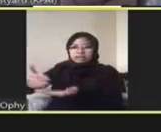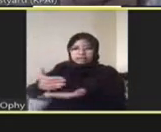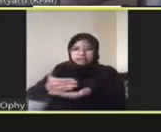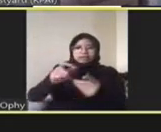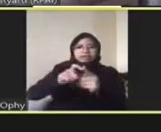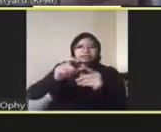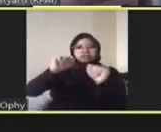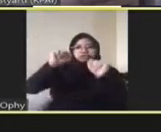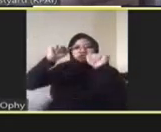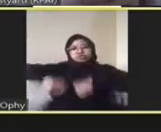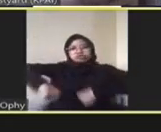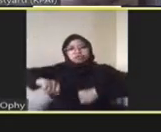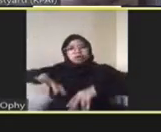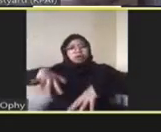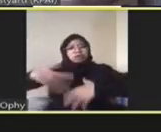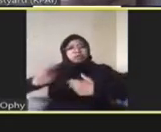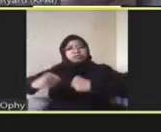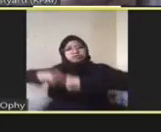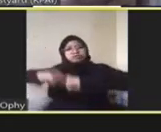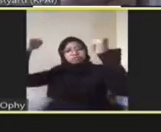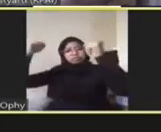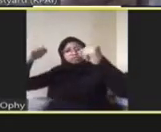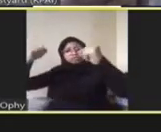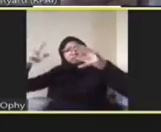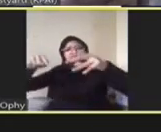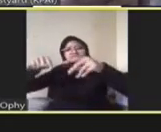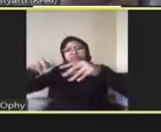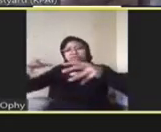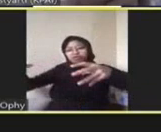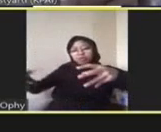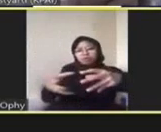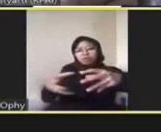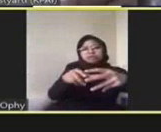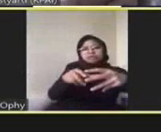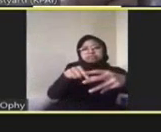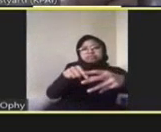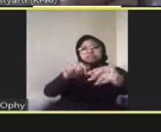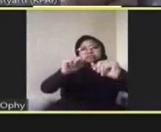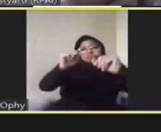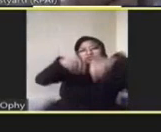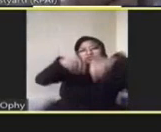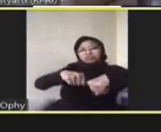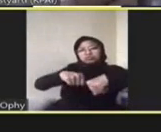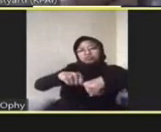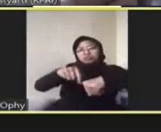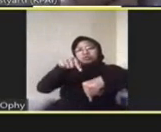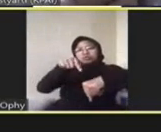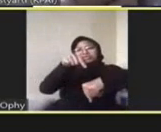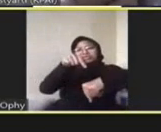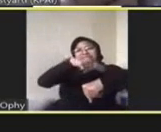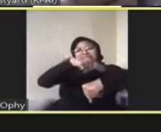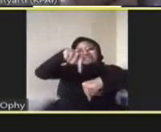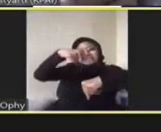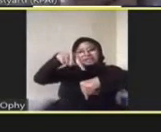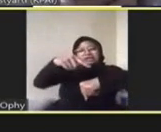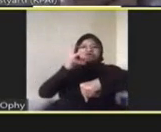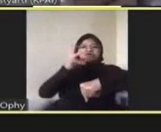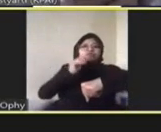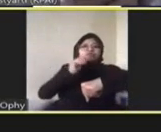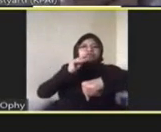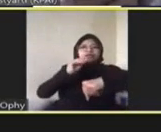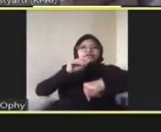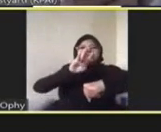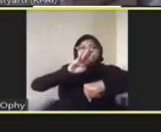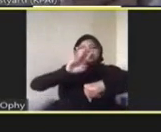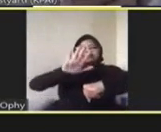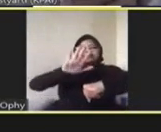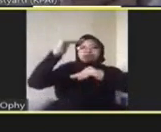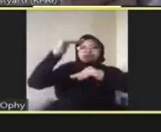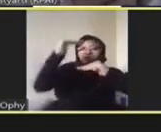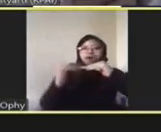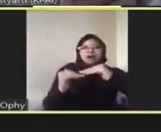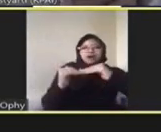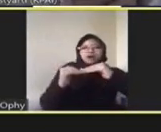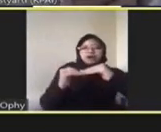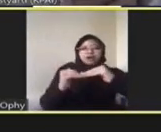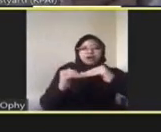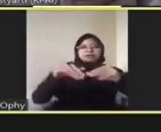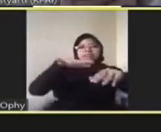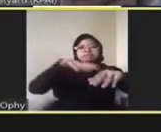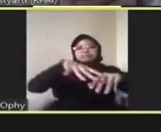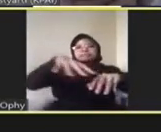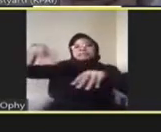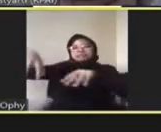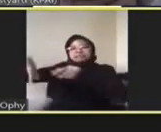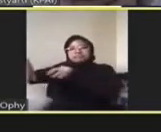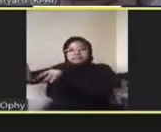enggak, ini kelompok yang setuju. Mungkin karena usia mereka juga belum masih di bawah 45. Tapi untuk guru-guru yang usianya